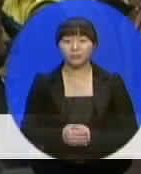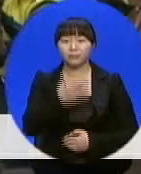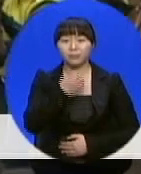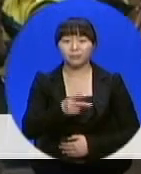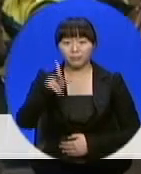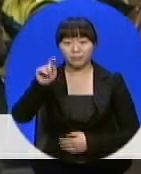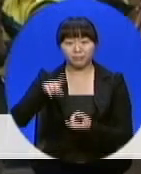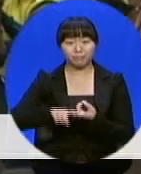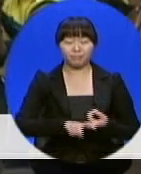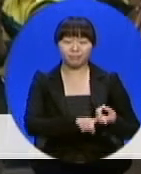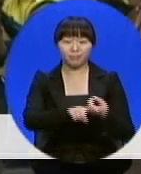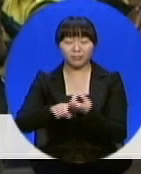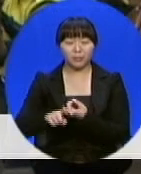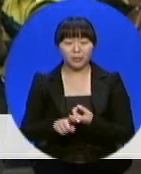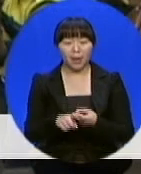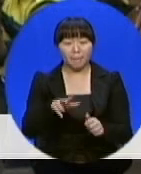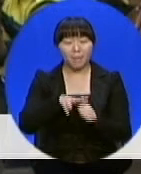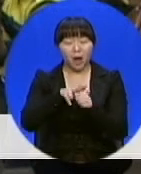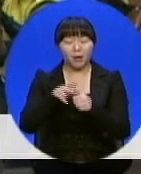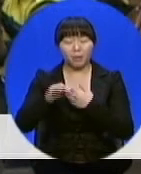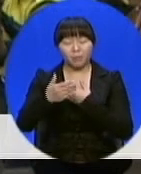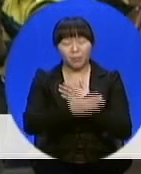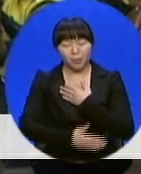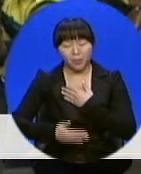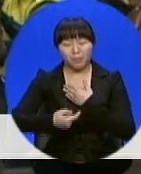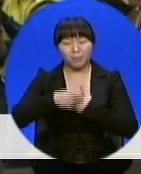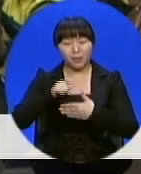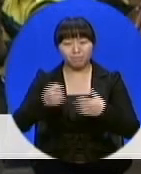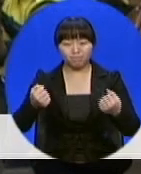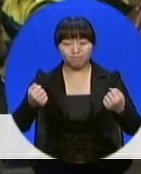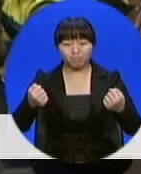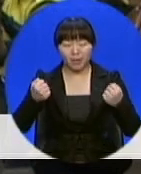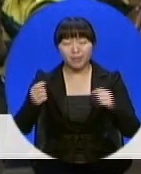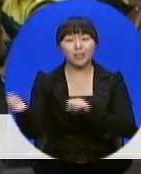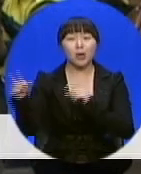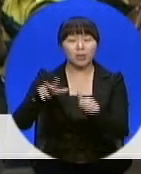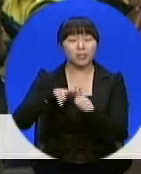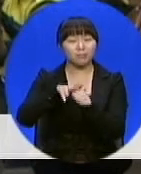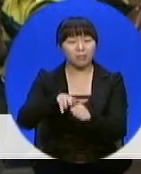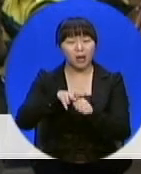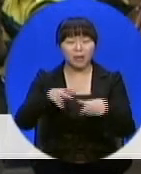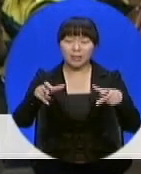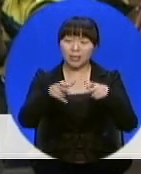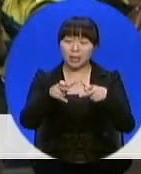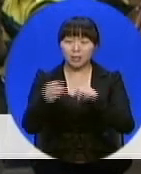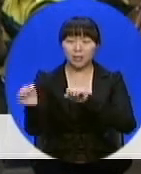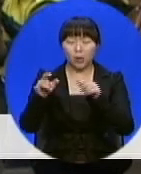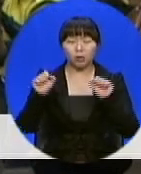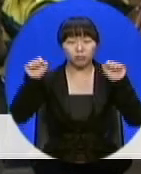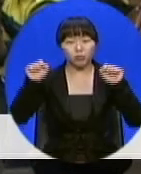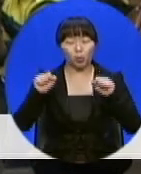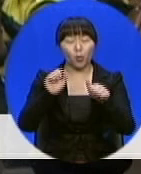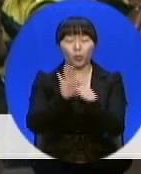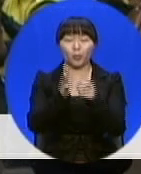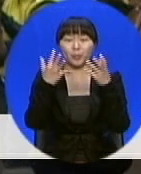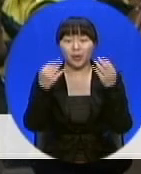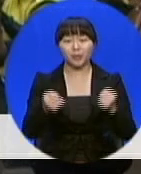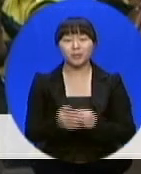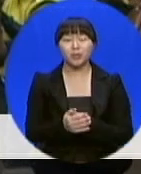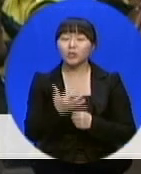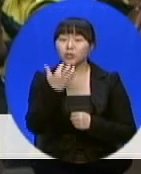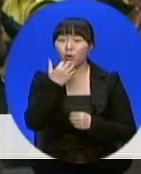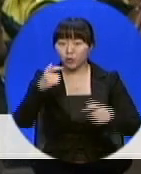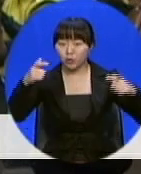복지TV 네트워크입니다. 말을 타며 몸과 마음을 건강하게 만드는 재활승마. 장인의 재활운동에 도움이 되고 있는데요.